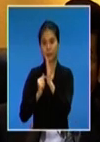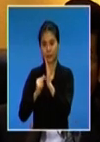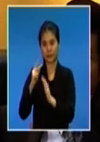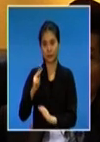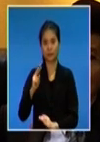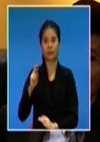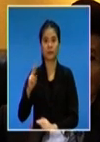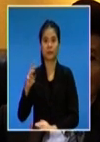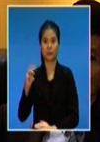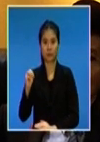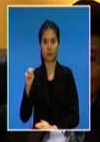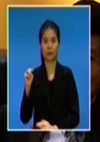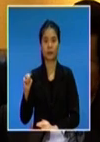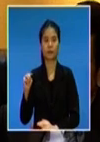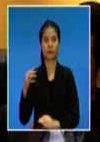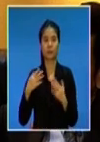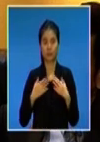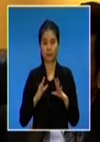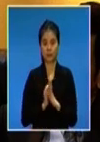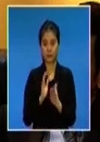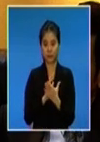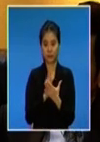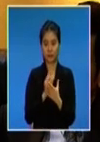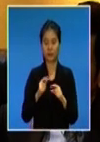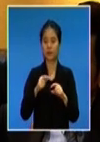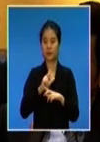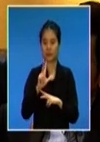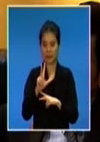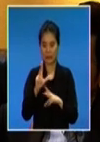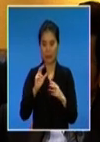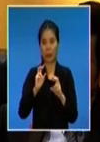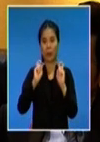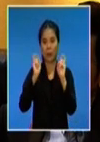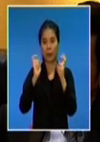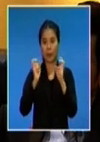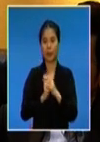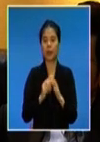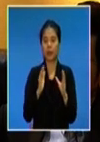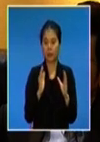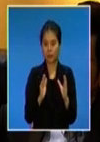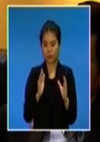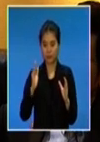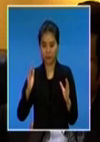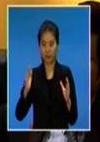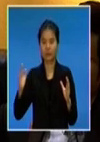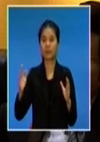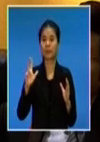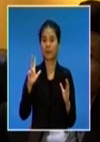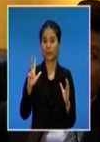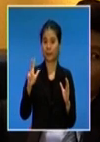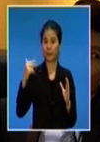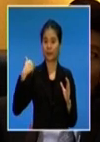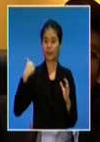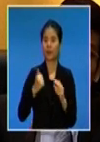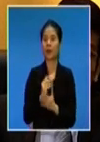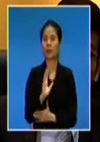จะสาดออกไปทั้ง3มิตินะครับระยะสั้นระยะกลางระยะยาวดังนั้นเนี่ยของเราไม่ใช่ว่